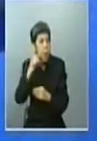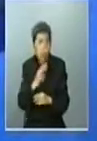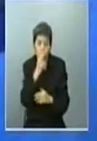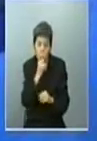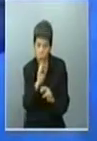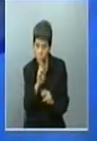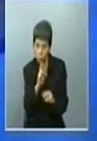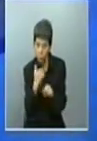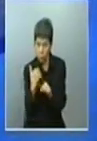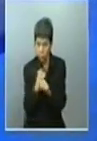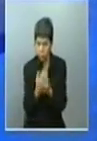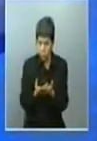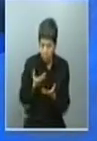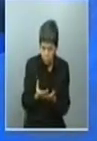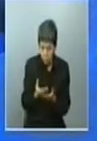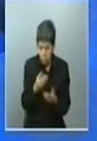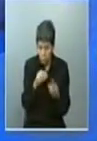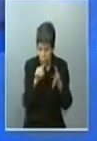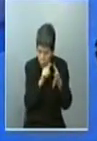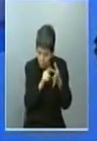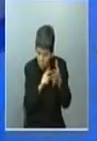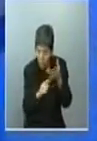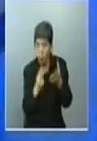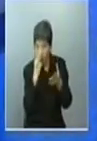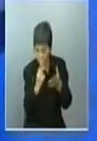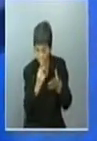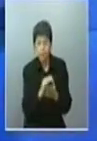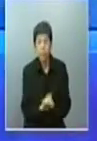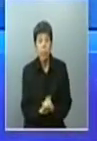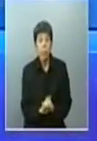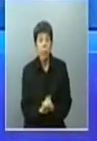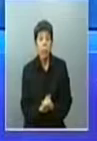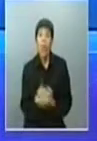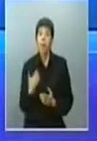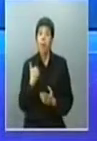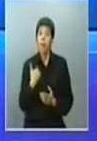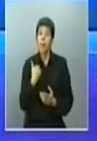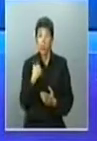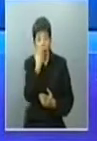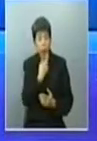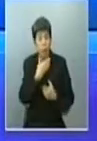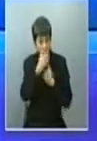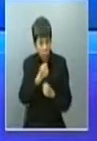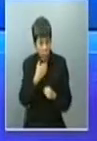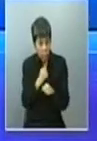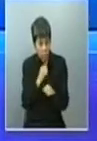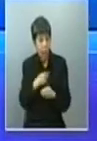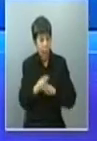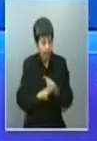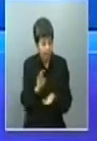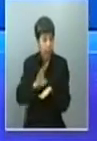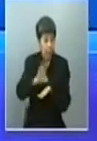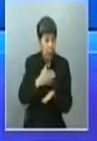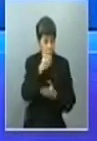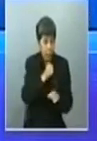ระมัดระวังแล้วก็เลือกลงทุนเป็นหุ้นรายตัวที่มีปัจจัยพื้นฐานดีค่ะนอกเหนือจากนี้แล้วนะคะสำหรับใครที่สนใจเรื่องราวของการค้าการลงทุ